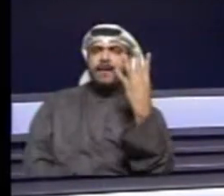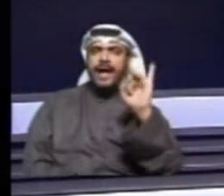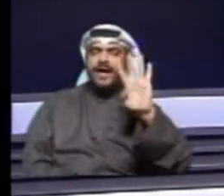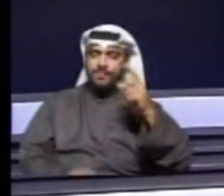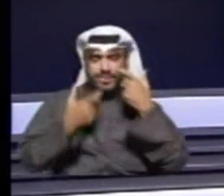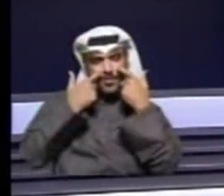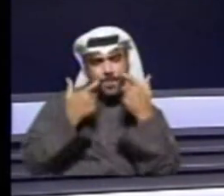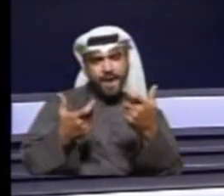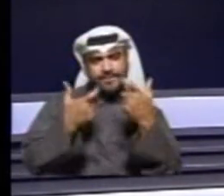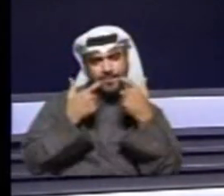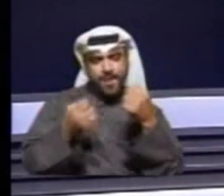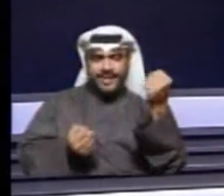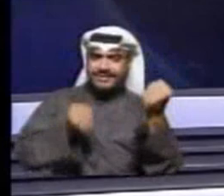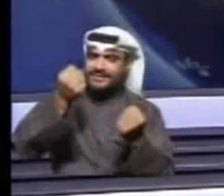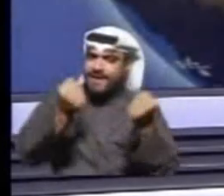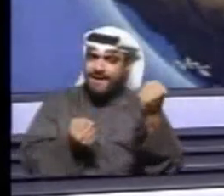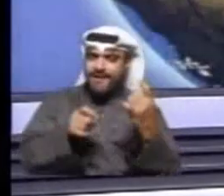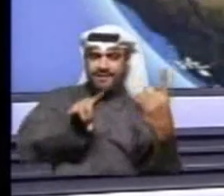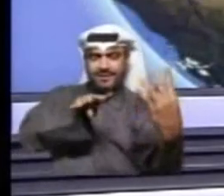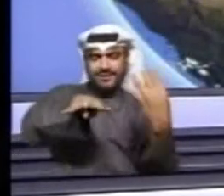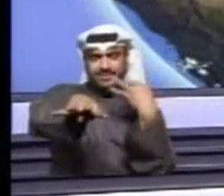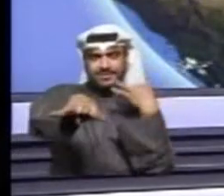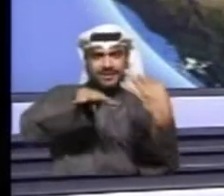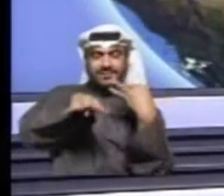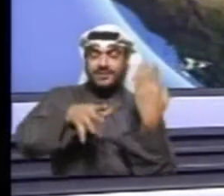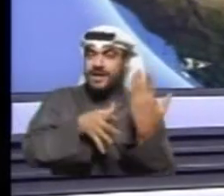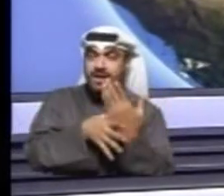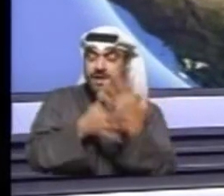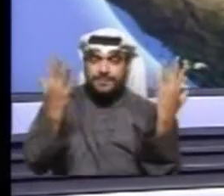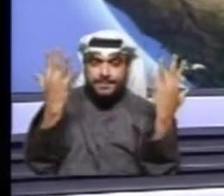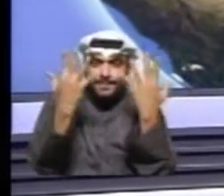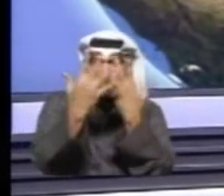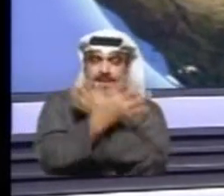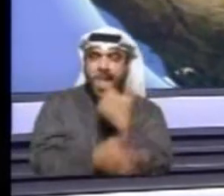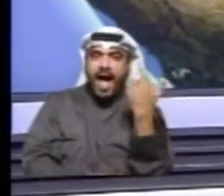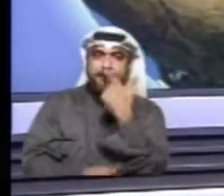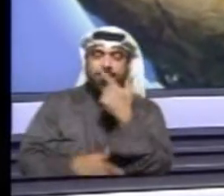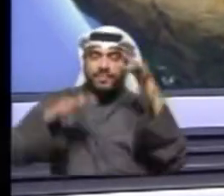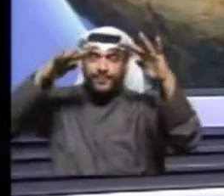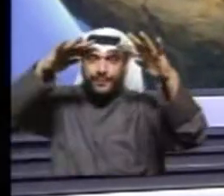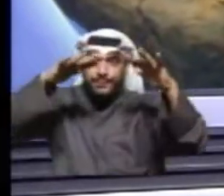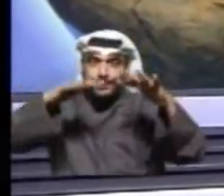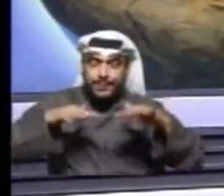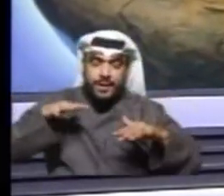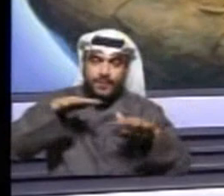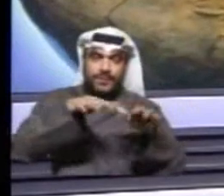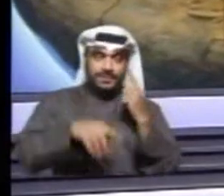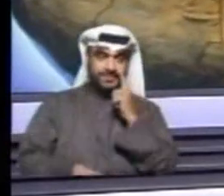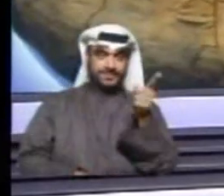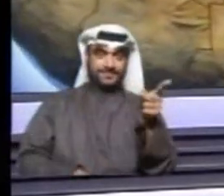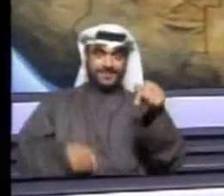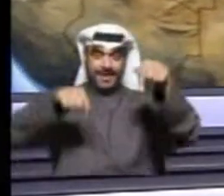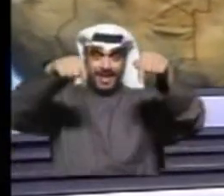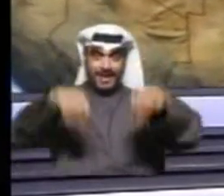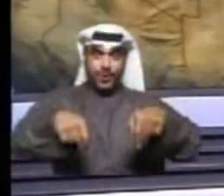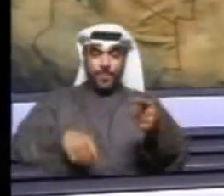الحيطة والحذر، فرص تراجع الرؤية الأفقية مع ارتفاع نسب الرطوبة راح يكون موجود ويانا اليوم وأيضا خلال الأيام القادمة. عبور السحب راح يستمر اليوم